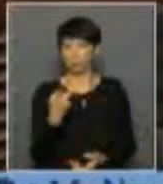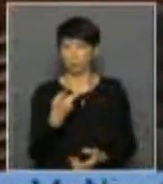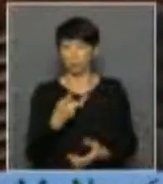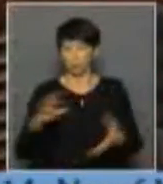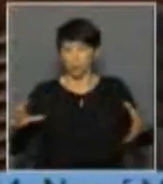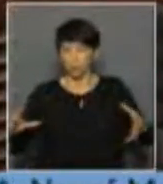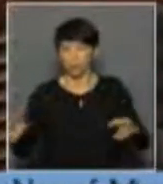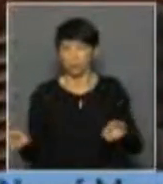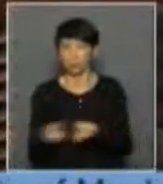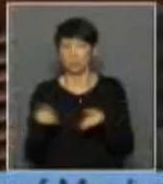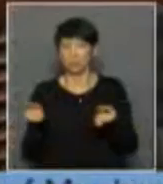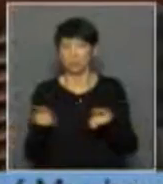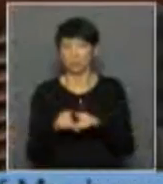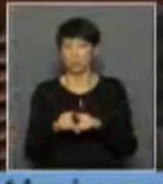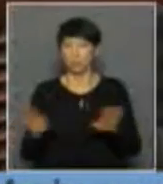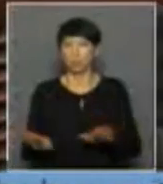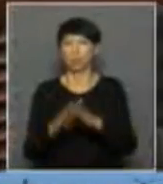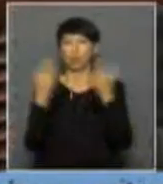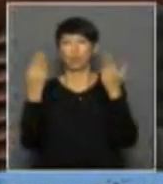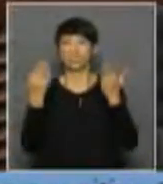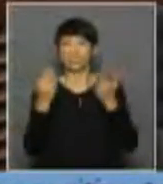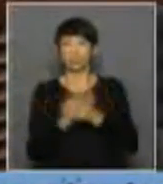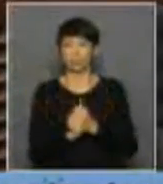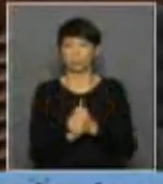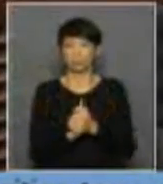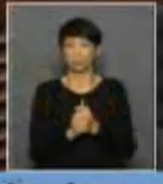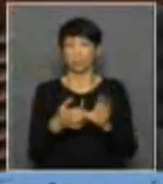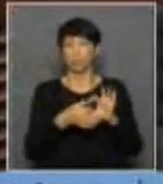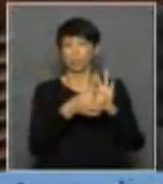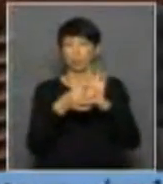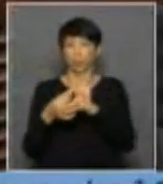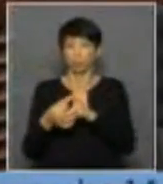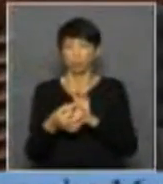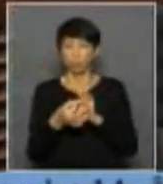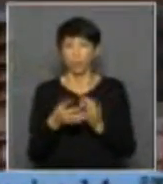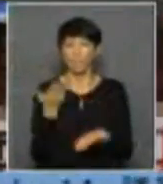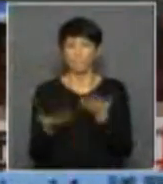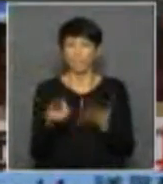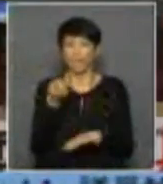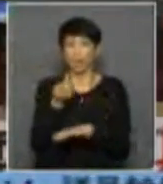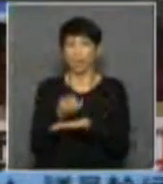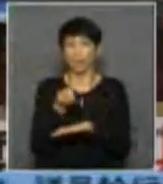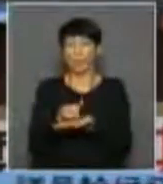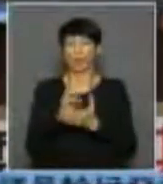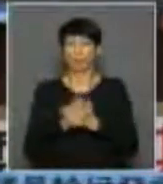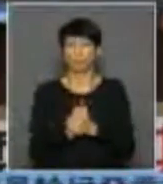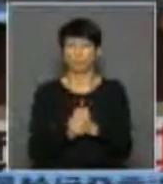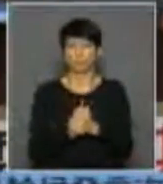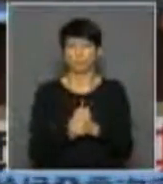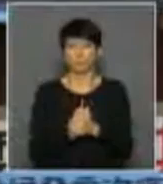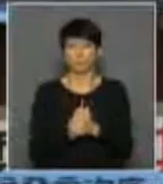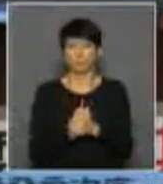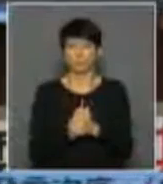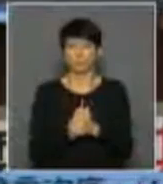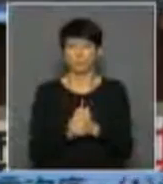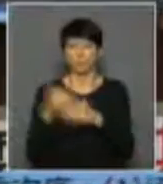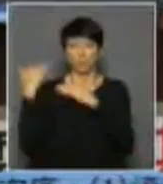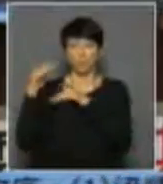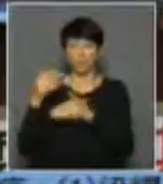出現，但是、那些連鎖店是比較便宜的、物品來的